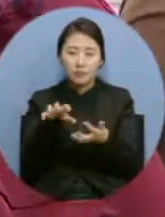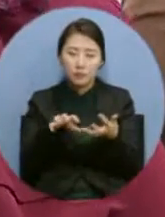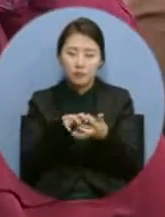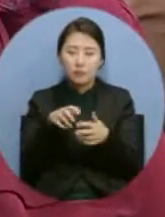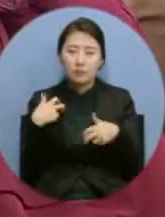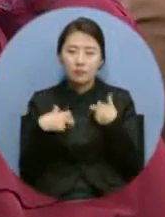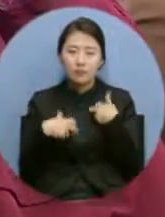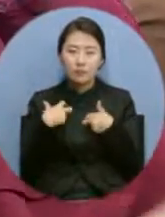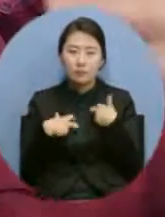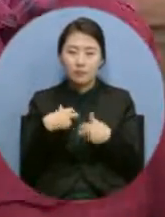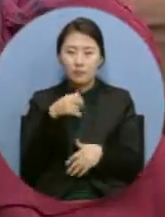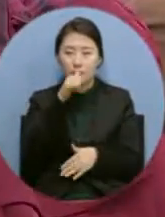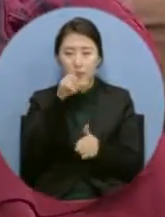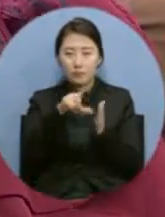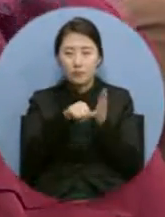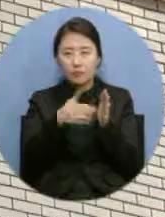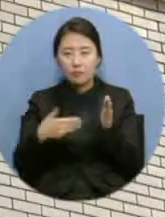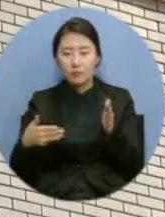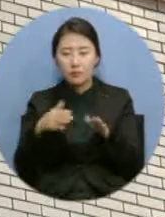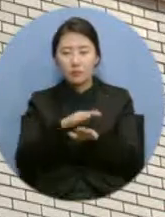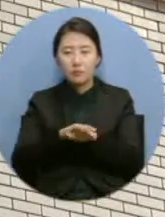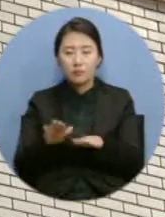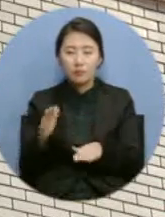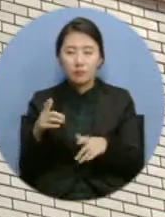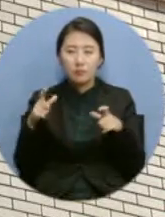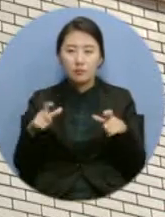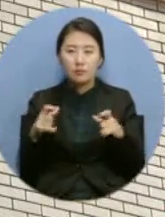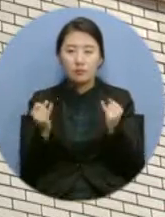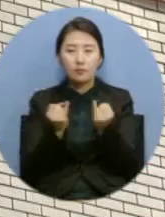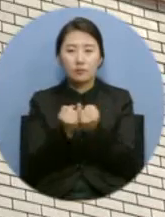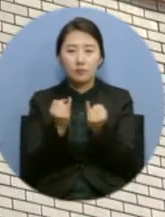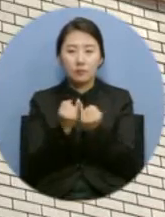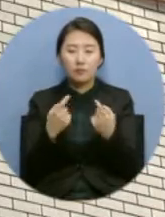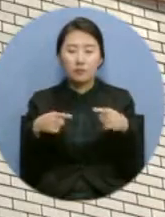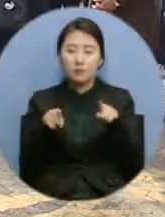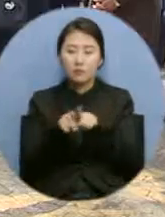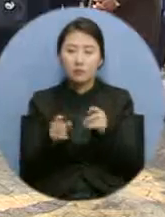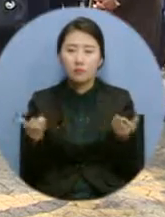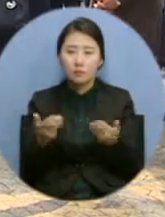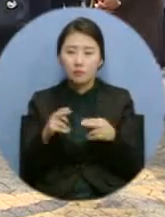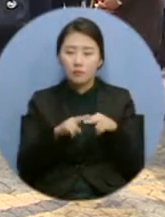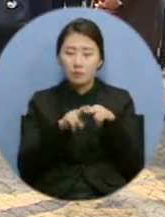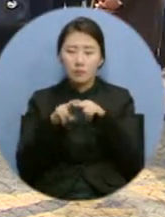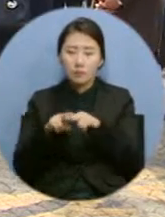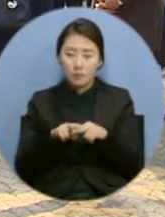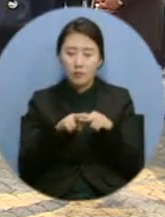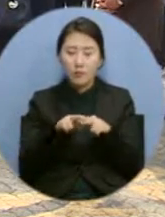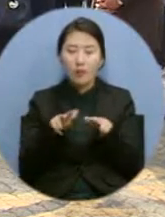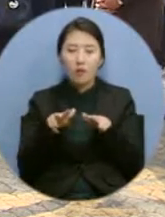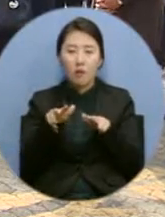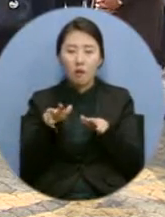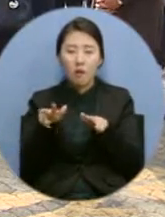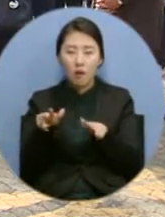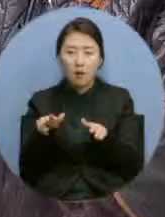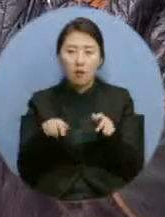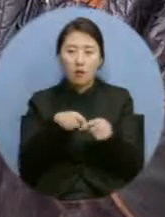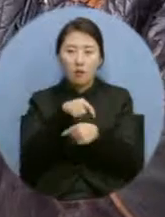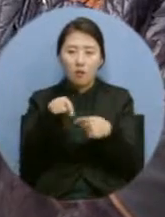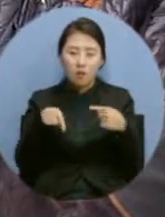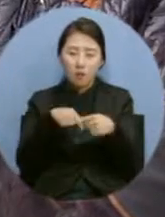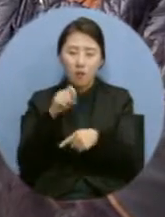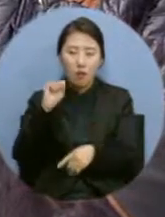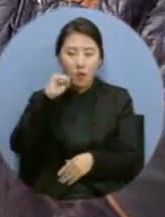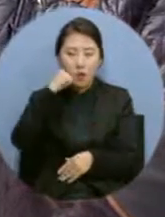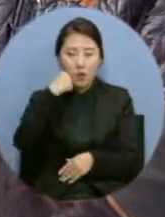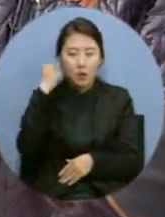또 재미도 있고 시간도 잘 가고. 지역 내 여성 공공 일자리 창출과 봉제업체의 경영난을 동시에